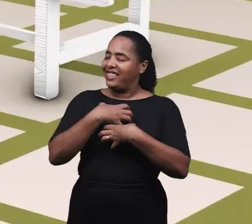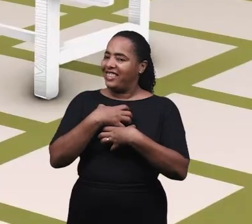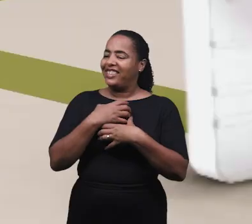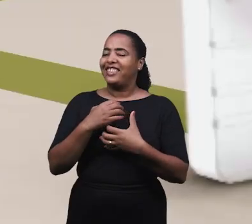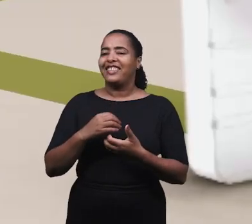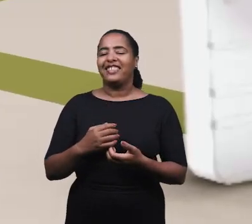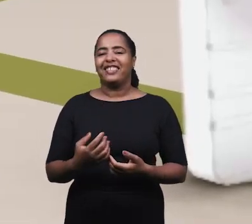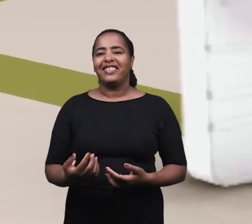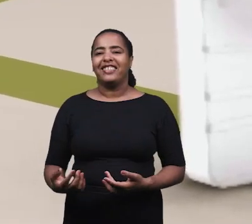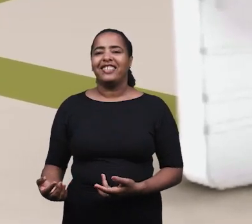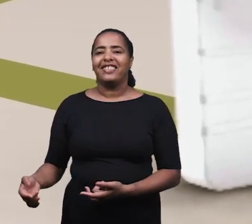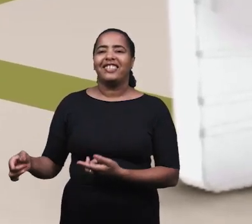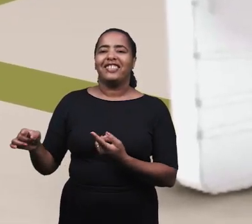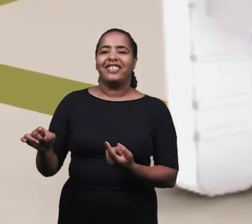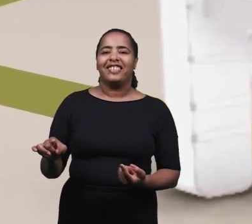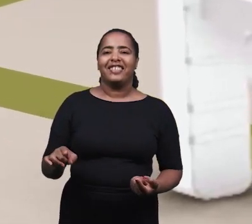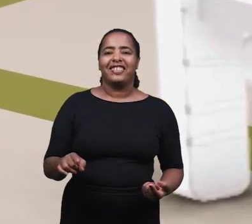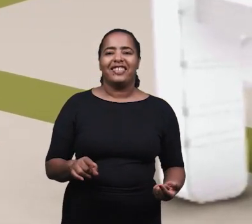paz.